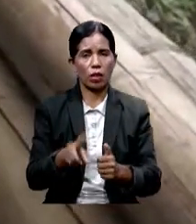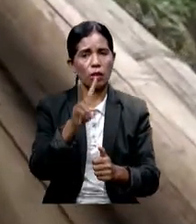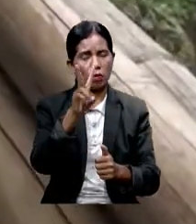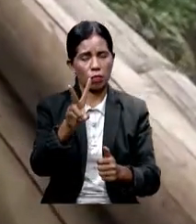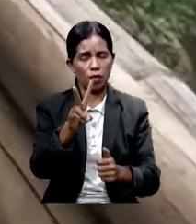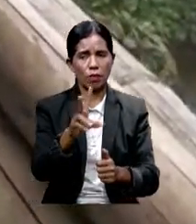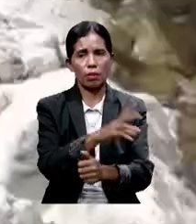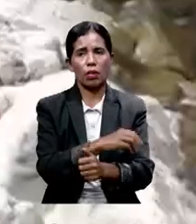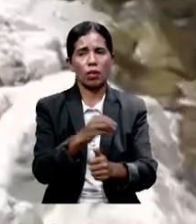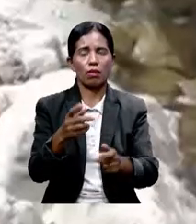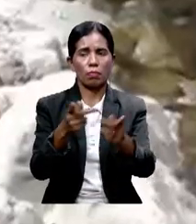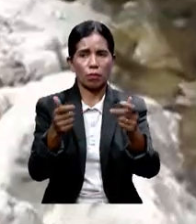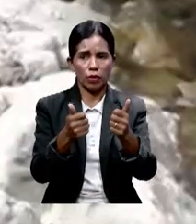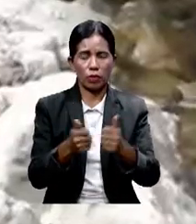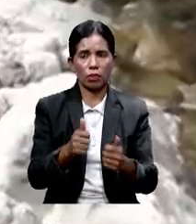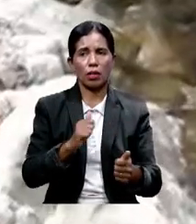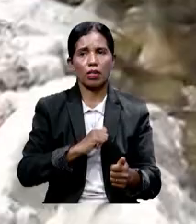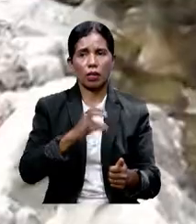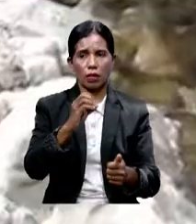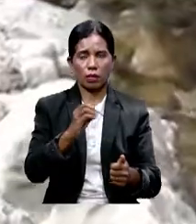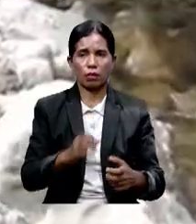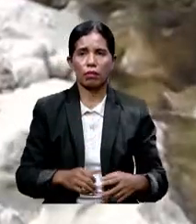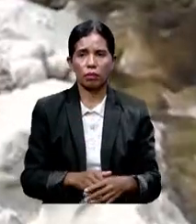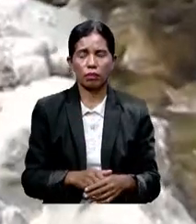no aldea Ainaro, postu Ainaro. Ekipa kobertura, Ziemen.